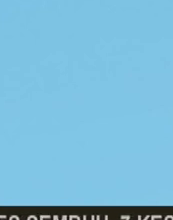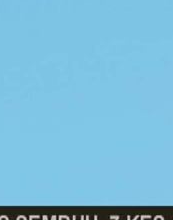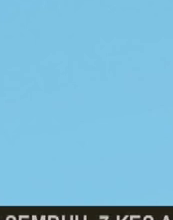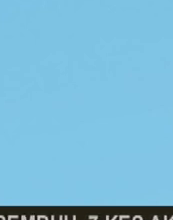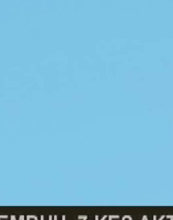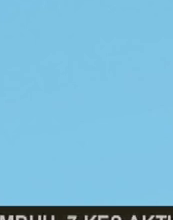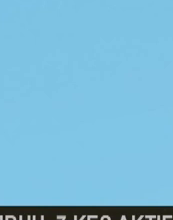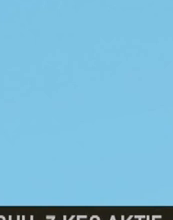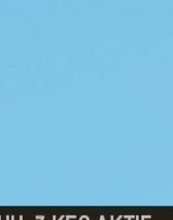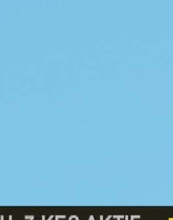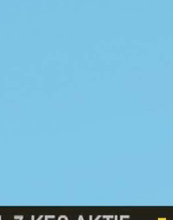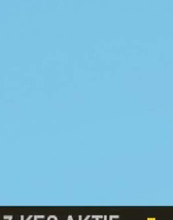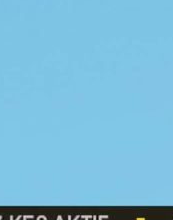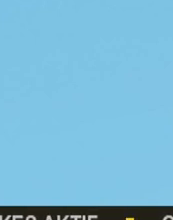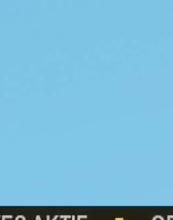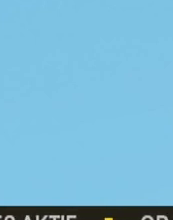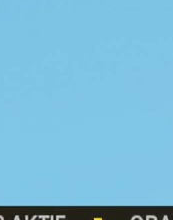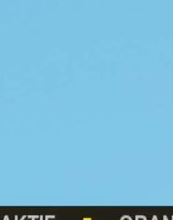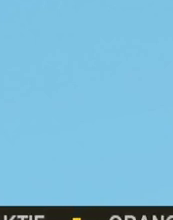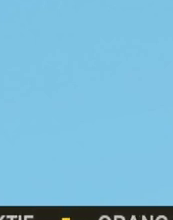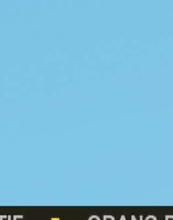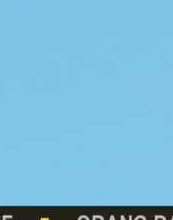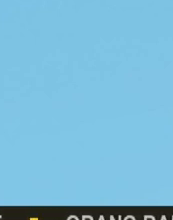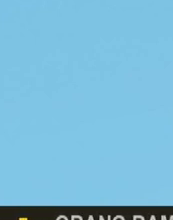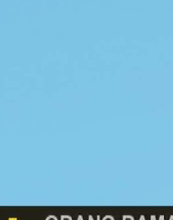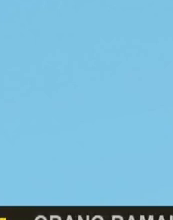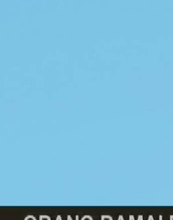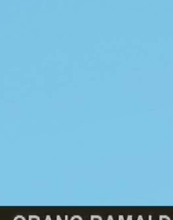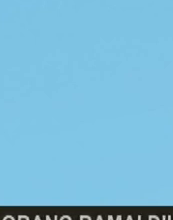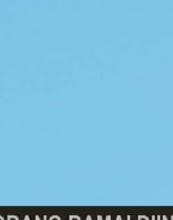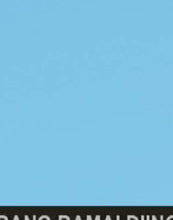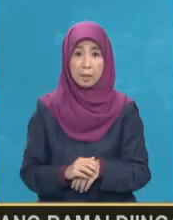ncap atau mencabut kepada gas apabila meninggalkan kediaman